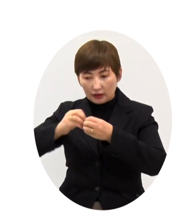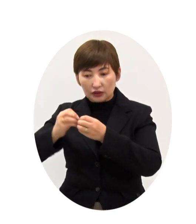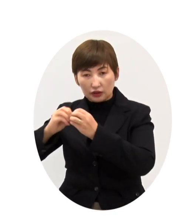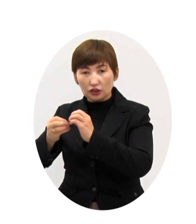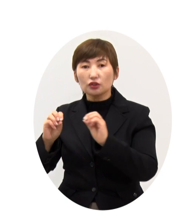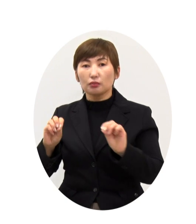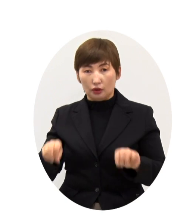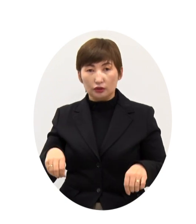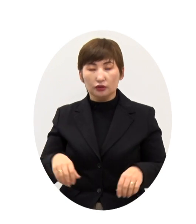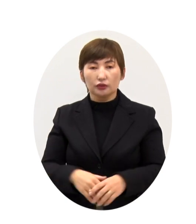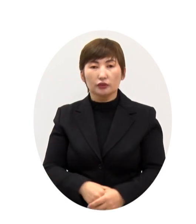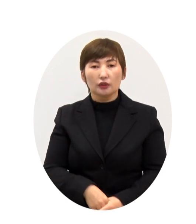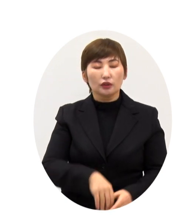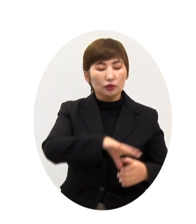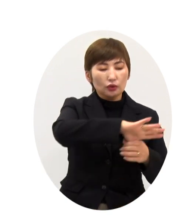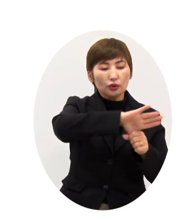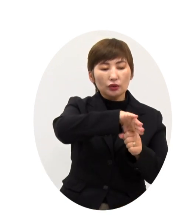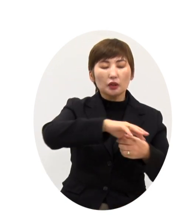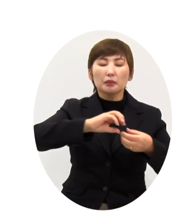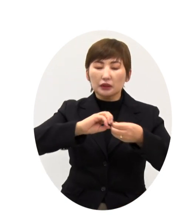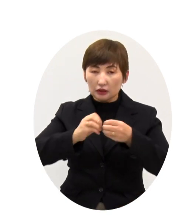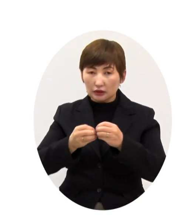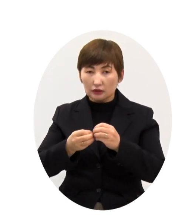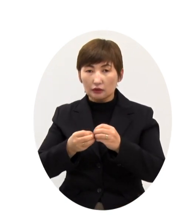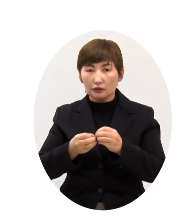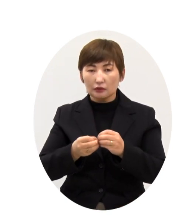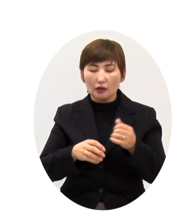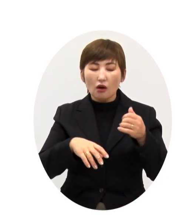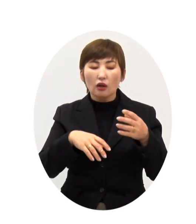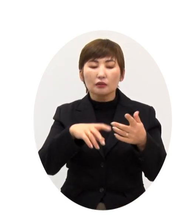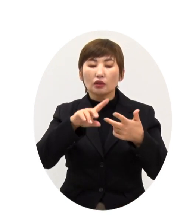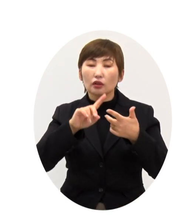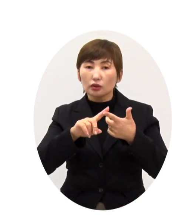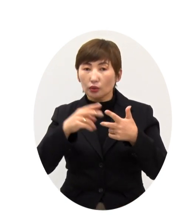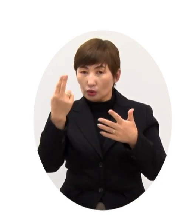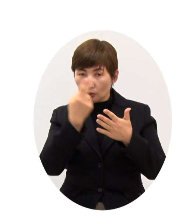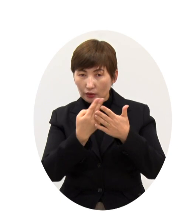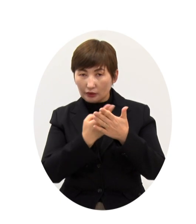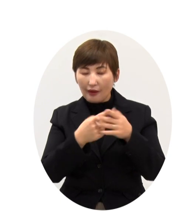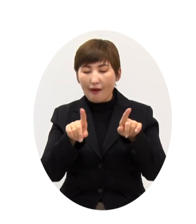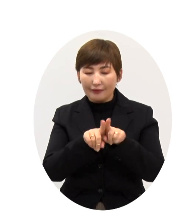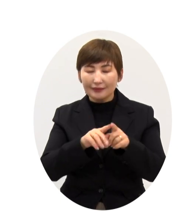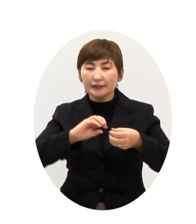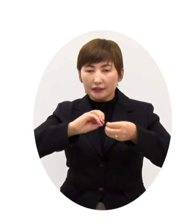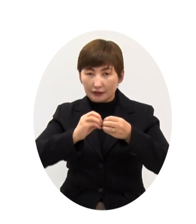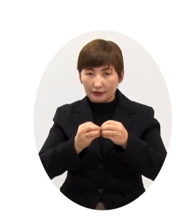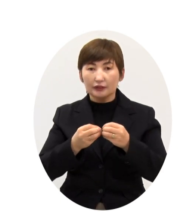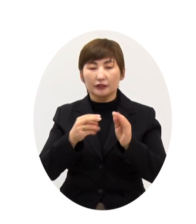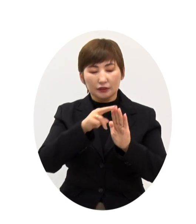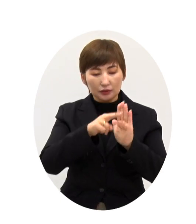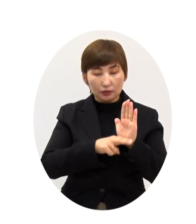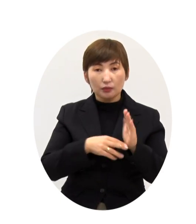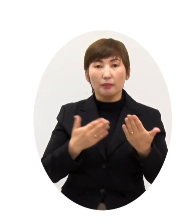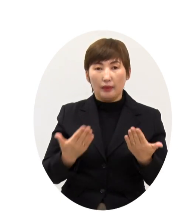заасан байдаг юм байна. За төрийн далбааг үйлдэхдээ 2-р зурагт заасан хэмжээсийг баримтлана гэж заасан байдаг юм